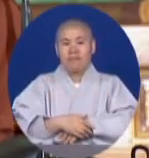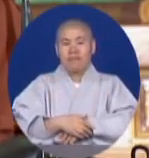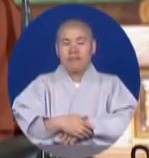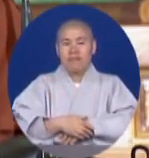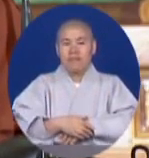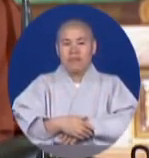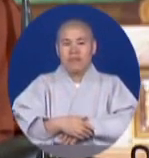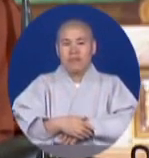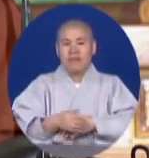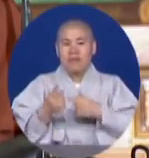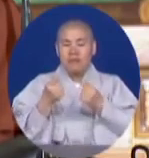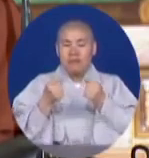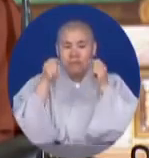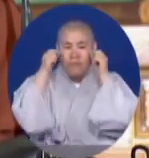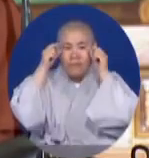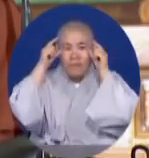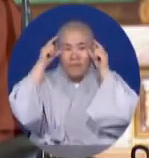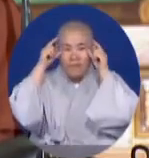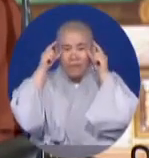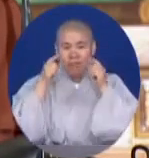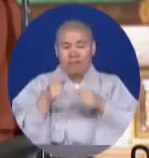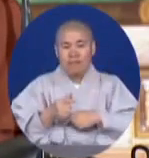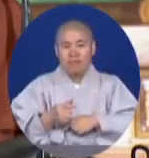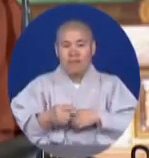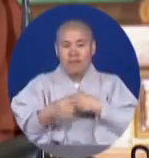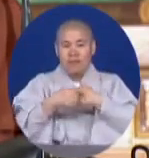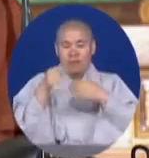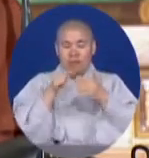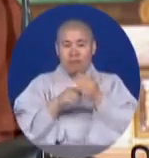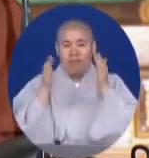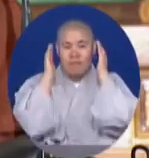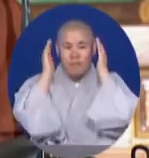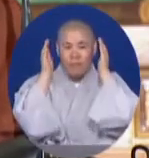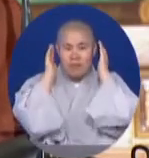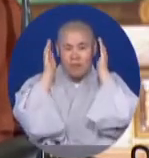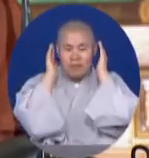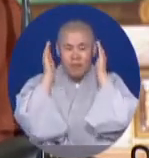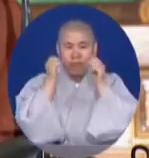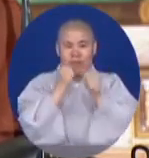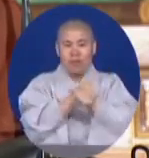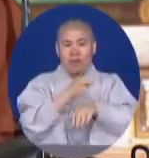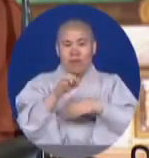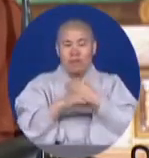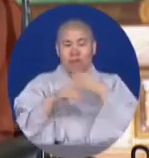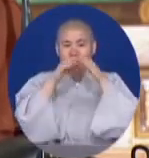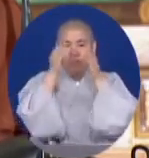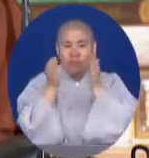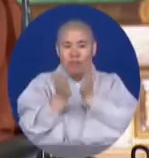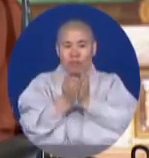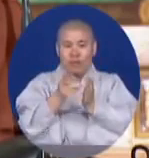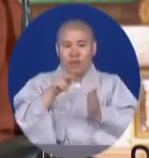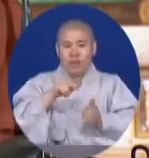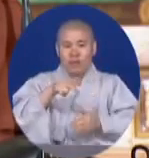이게 깨달음이에요. 그래서 마음 공부를 툭 하면 모든 게 다